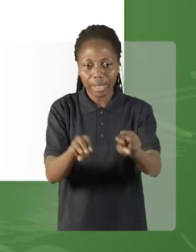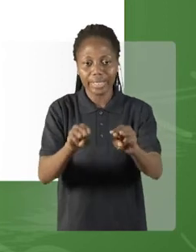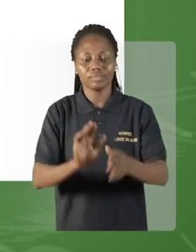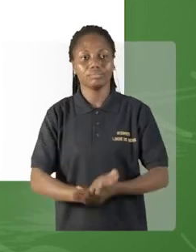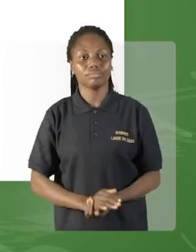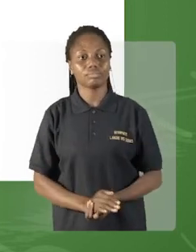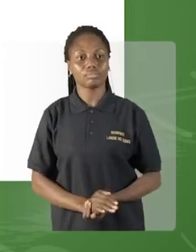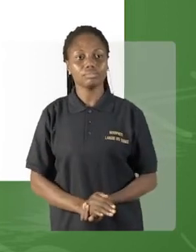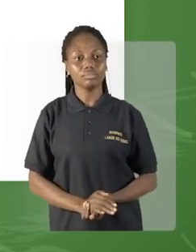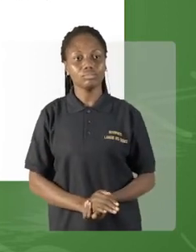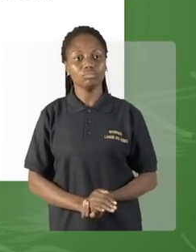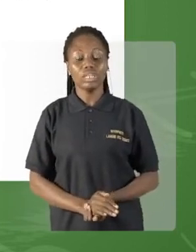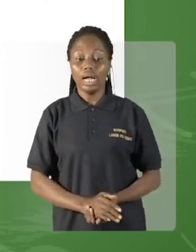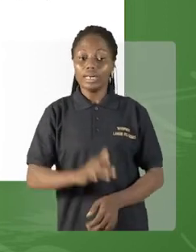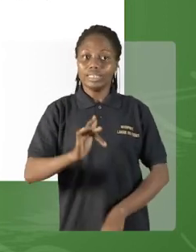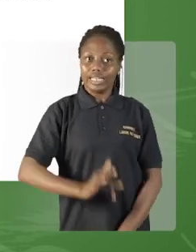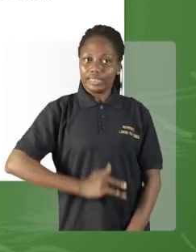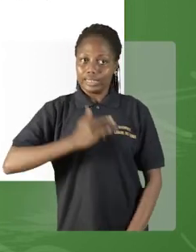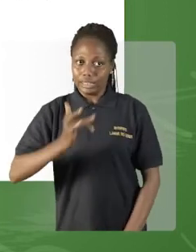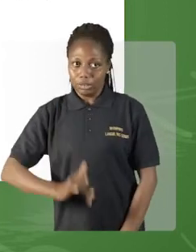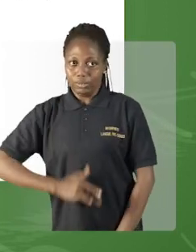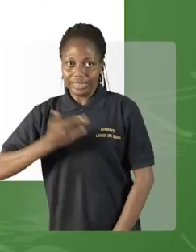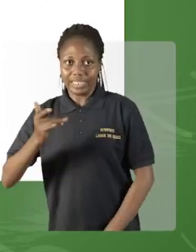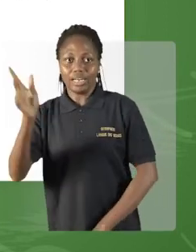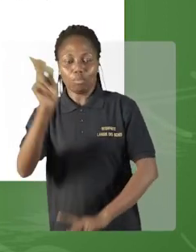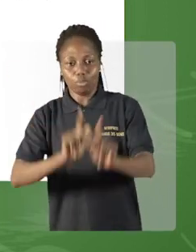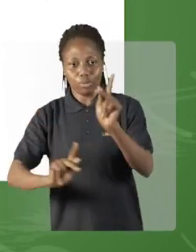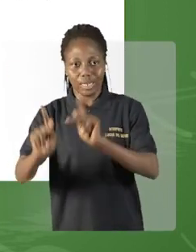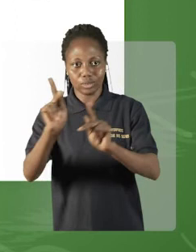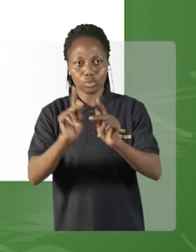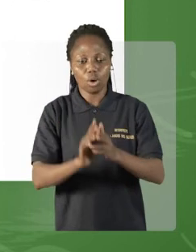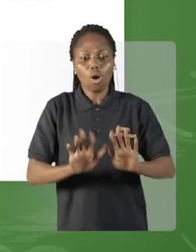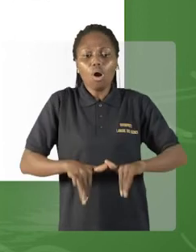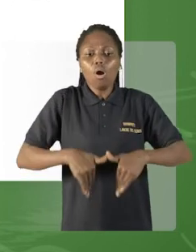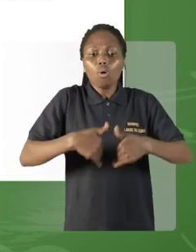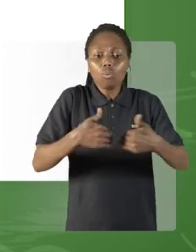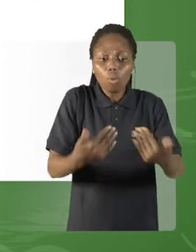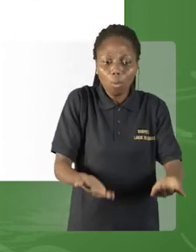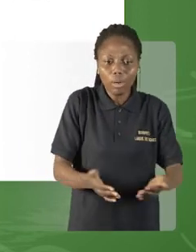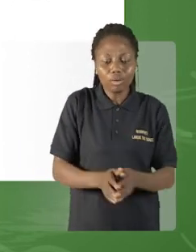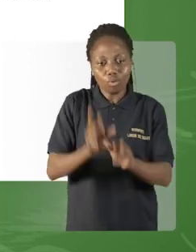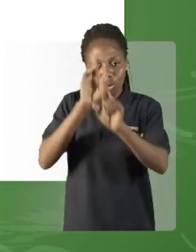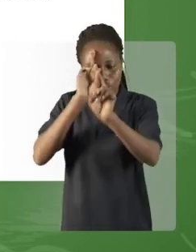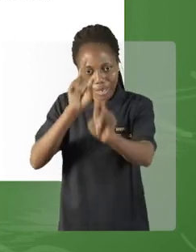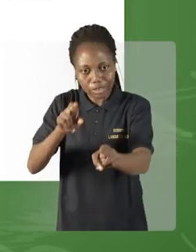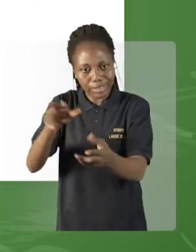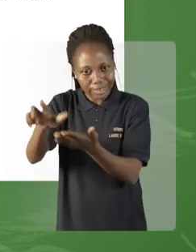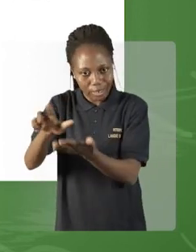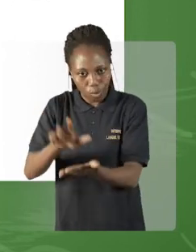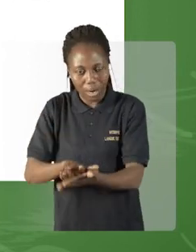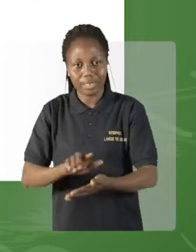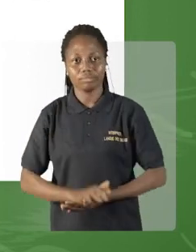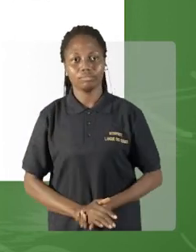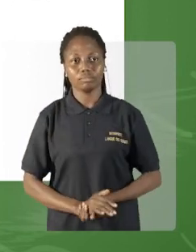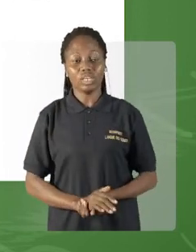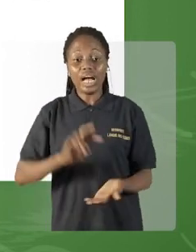mesure, c'est la sensibilisation des populations au respect des textes de loi votés. Il